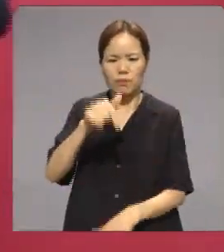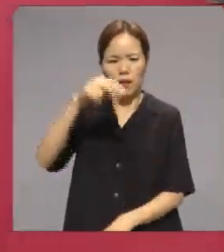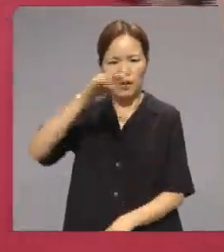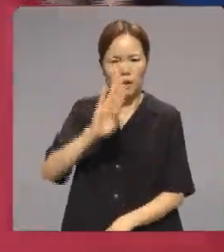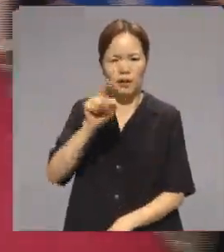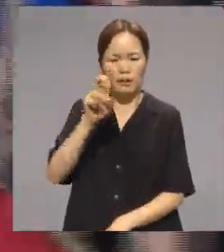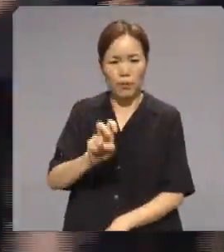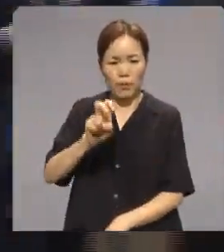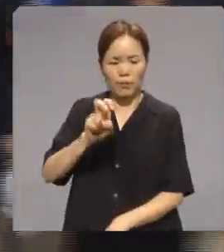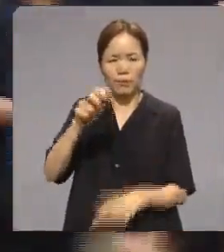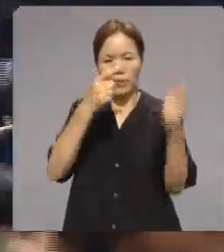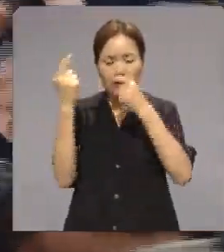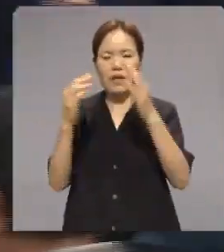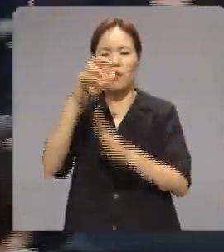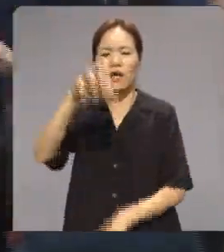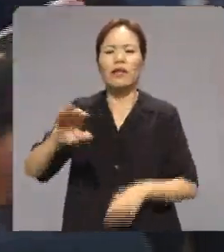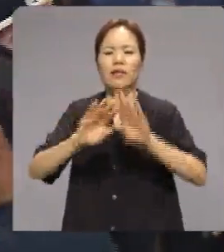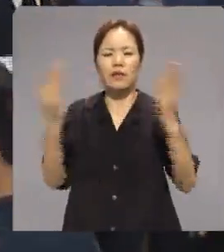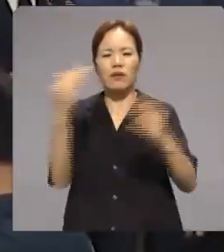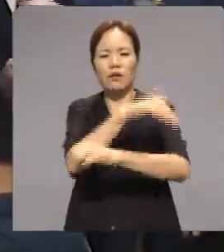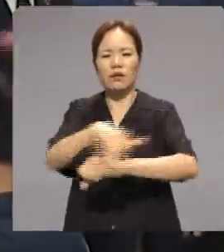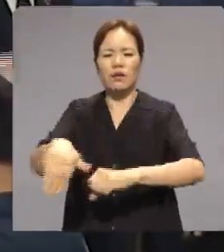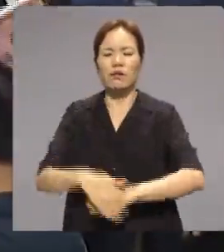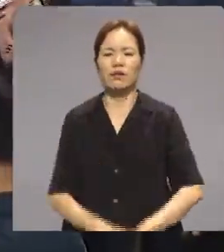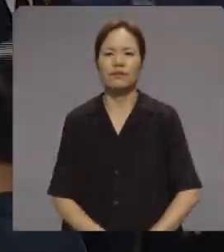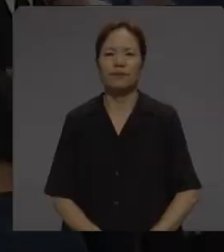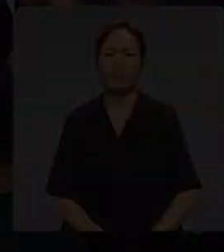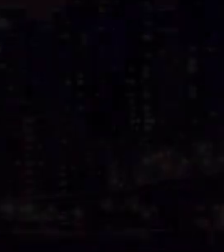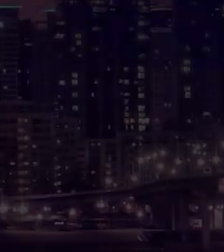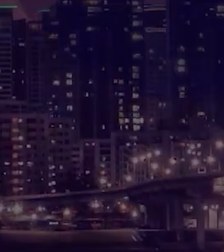자체 기념식을 열 예정입니다 OBS 뉴스